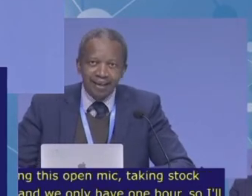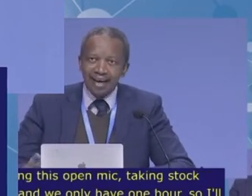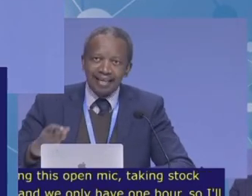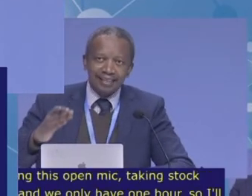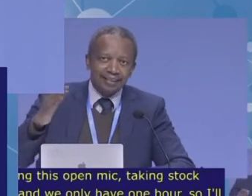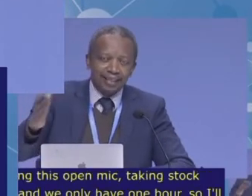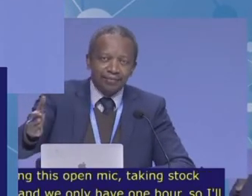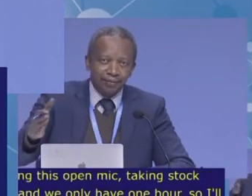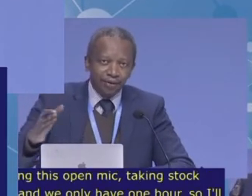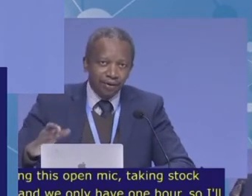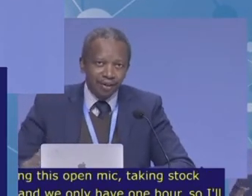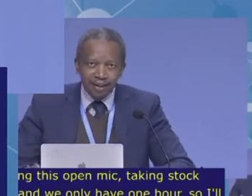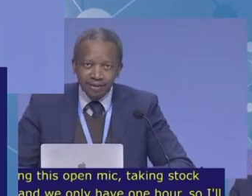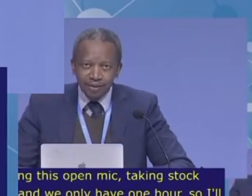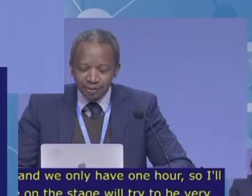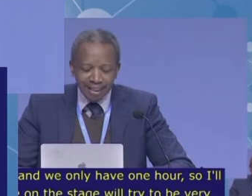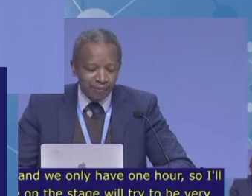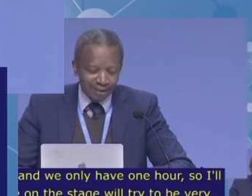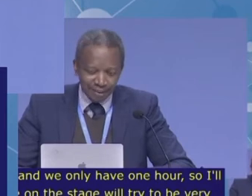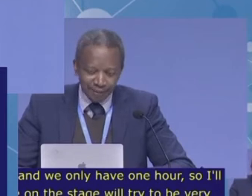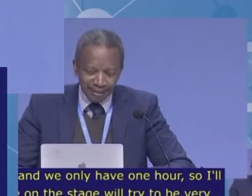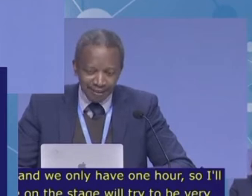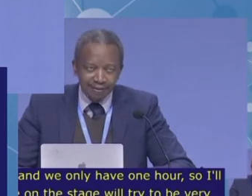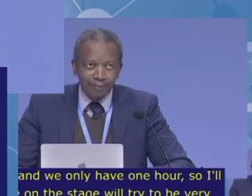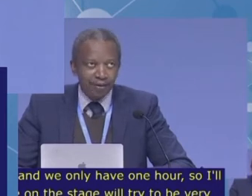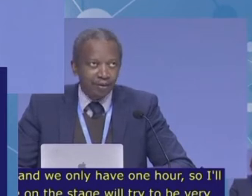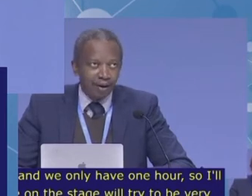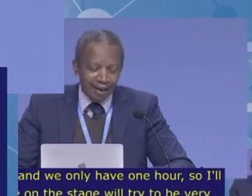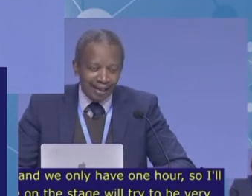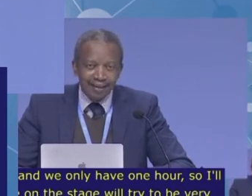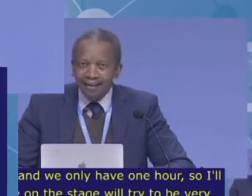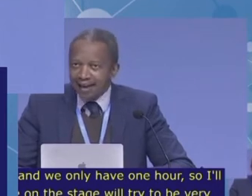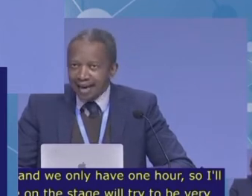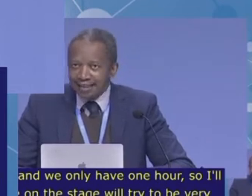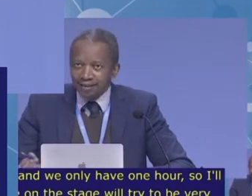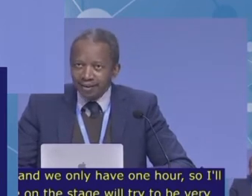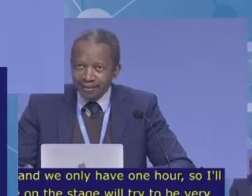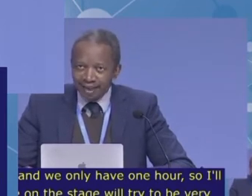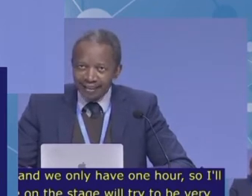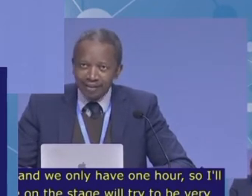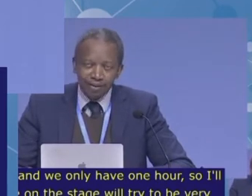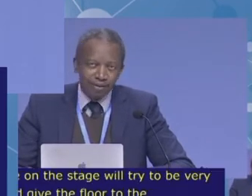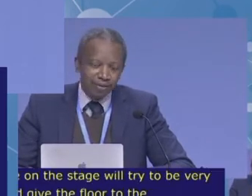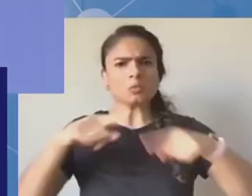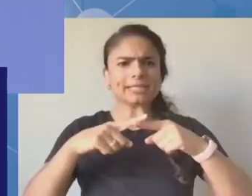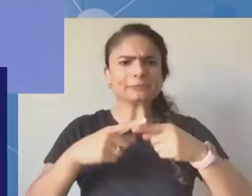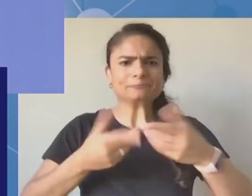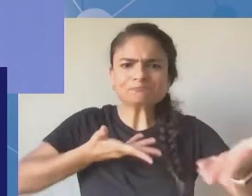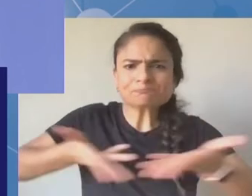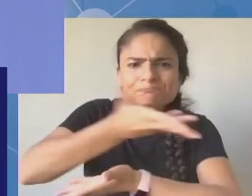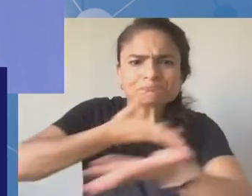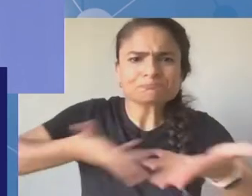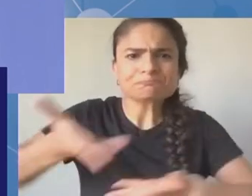وسوف نفتح المجال أمام الجميع، من يريد أن يتحدث لدينا ساعة واحدة من الوقت، فعلى طول